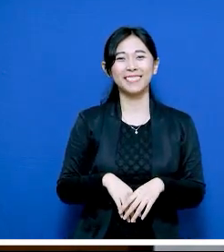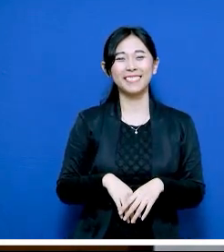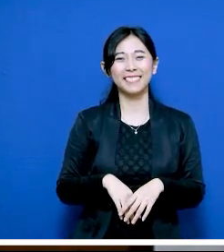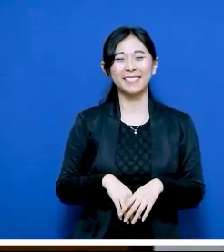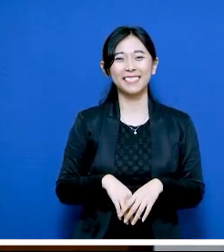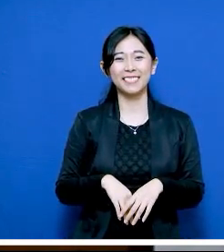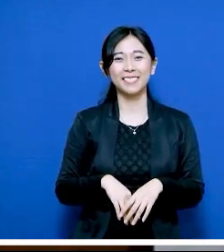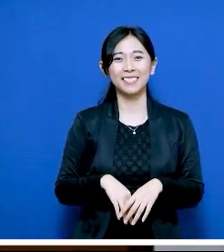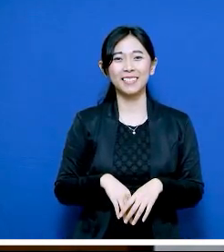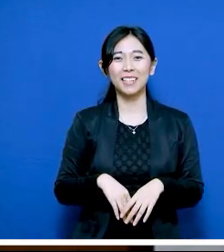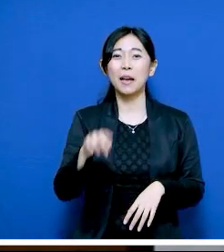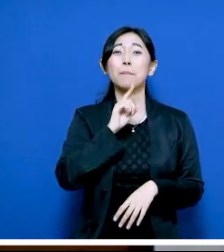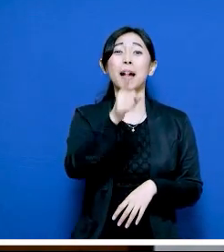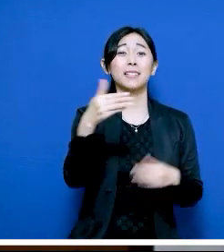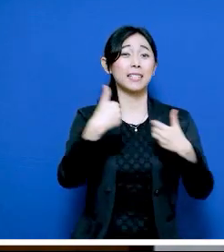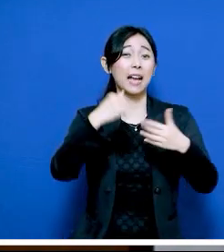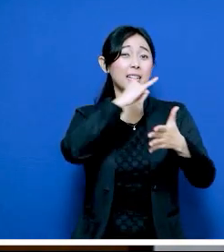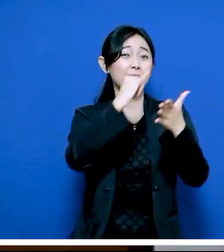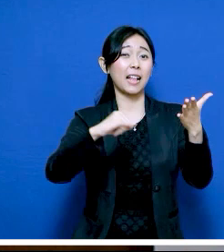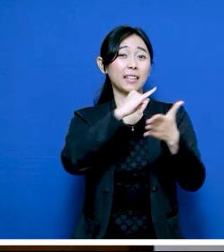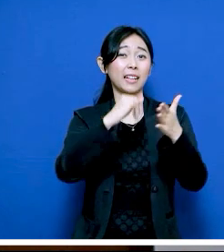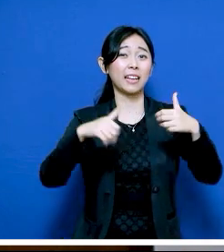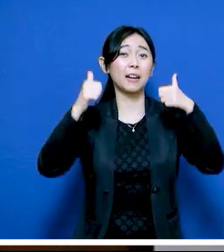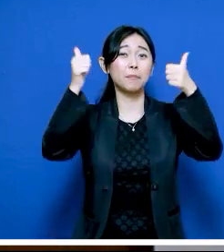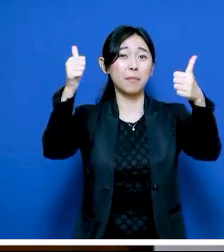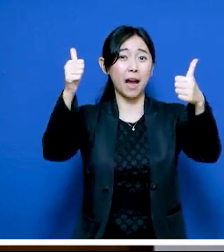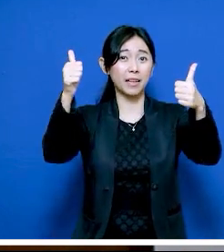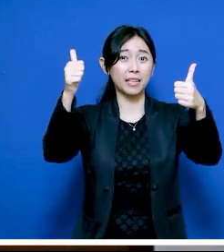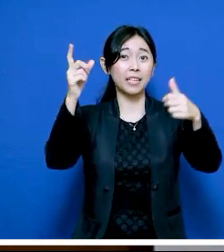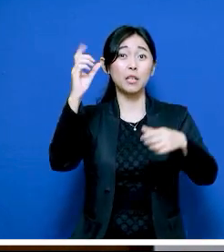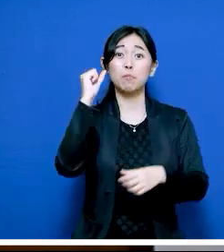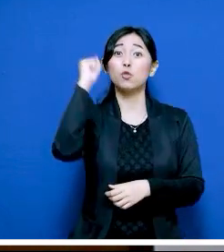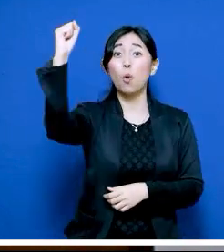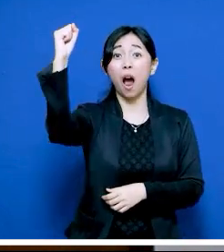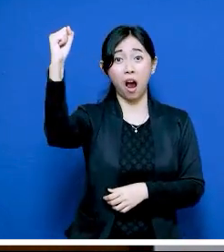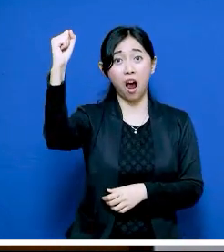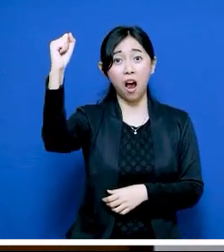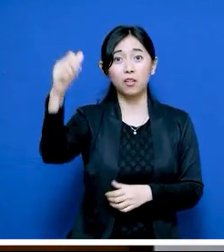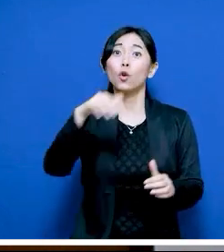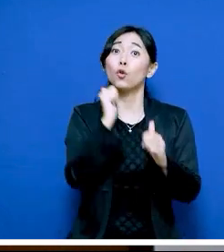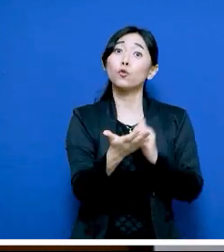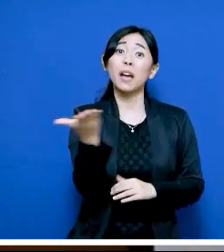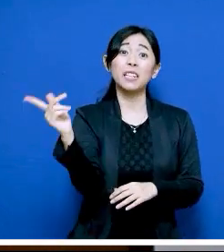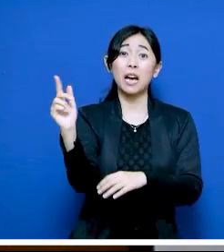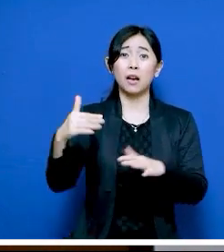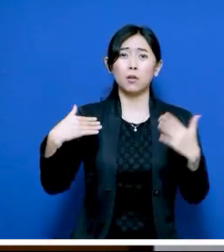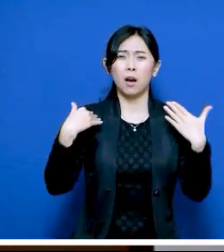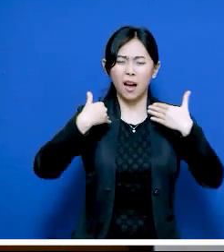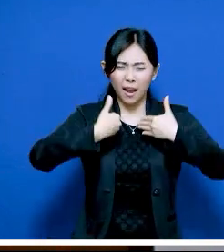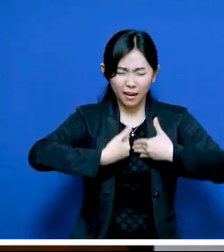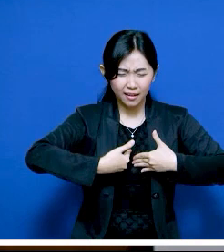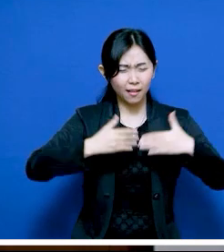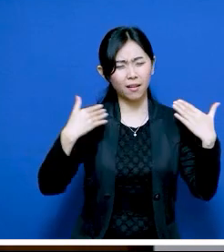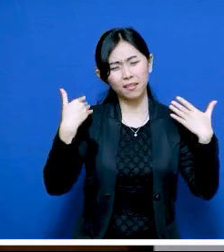lakukan, pasti ada nilai yang diperjuangkannya. Sehingga dia mau berlelah,